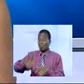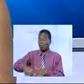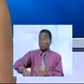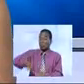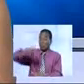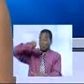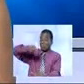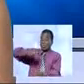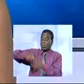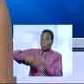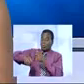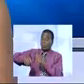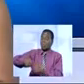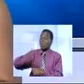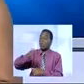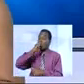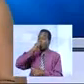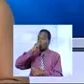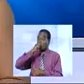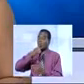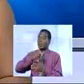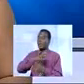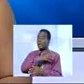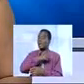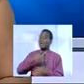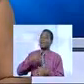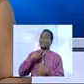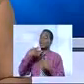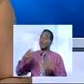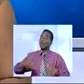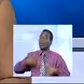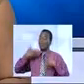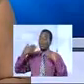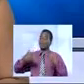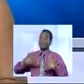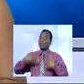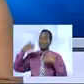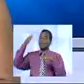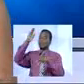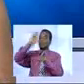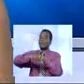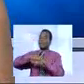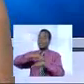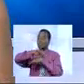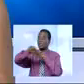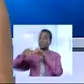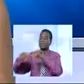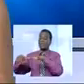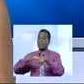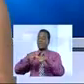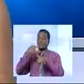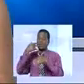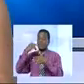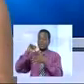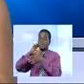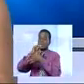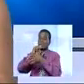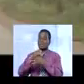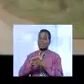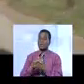Le premier ministre a exprimé sa satisfaction sur l'état d'avancement des travaux. Maï